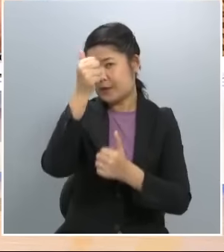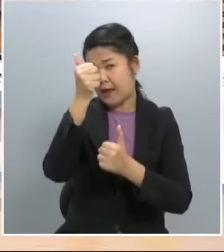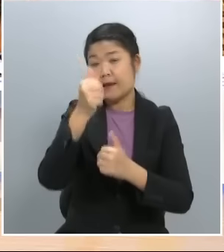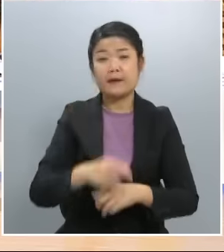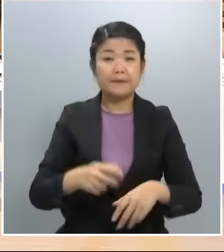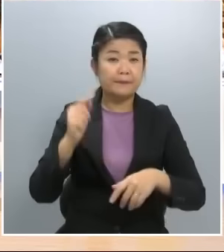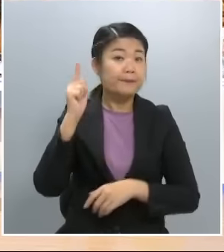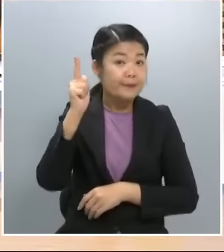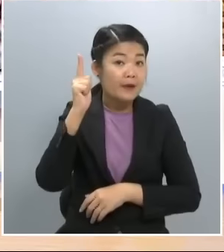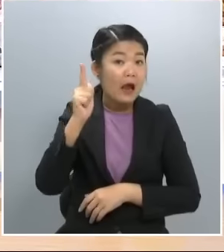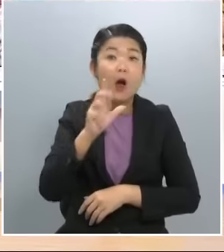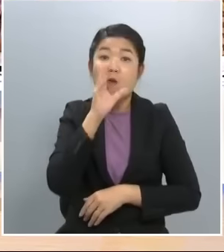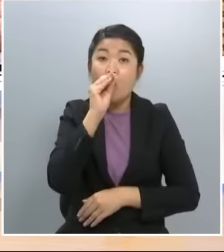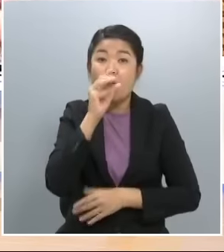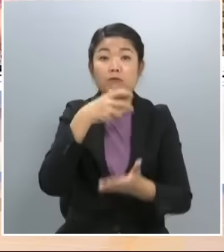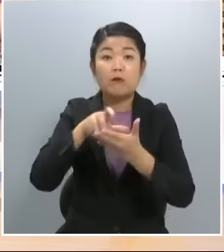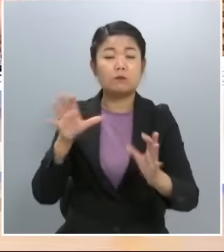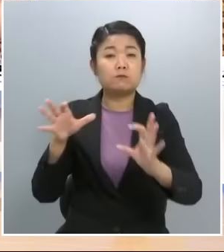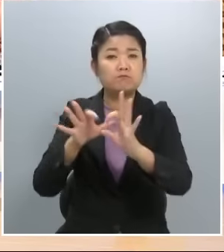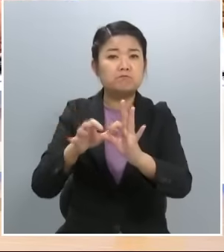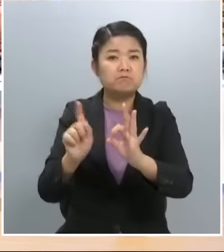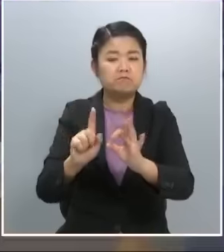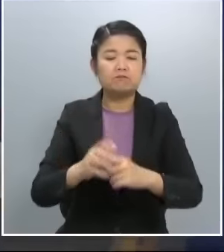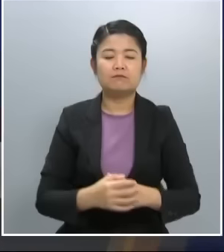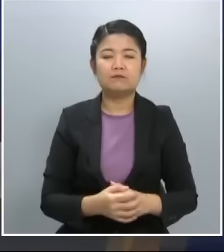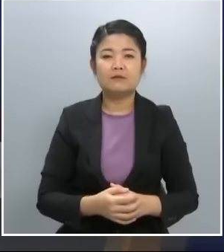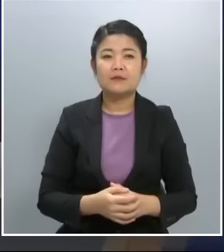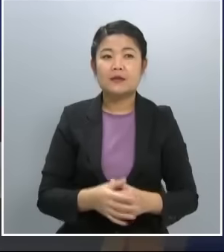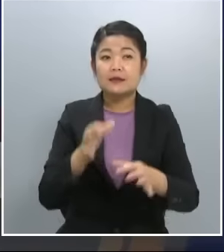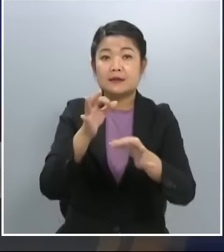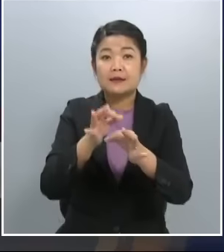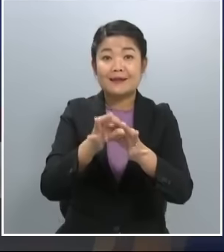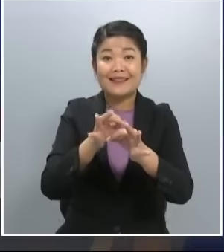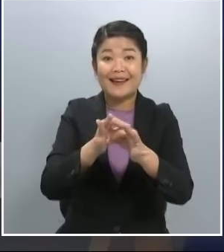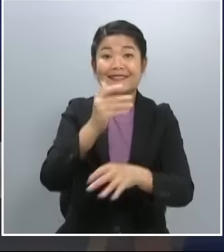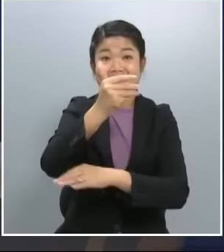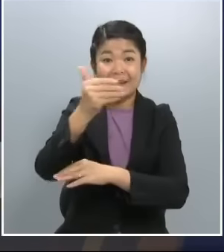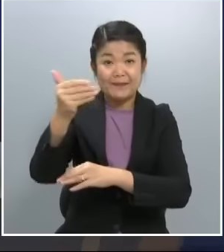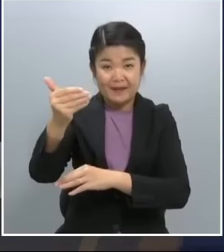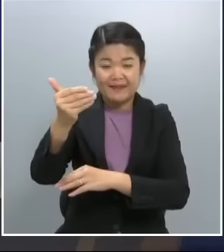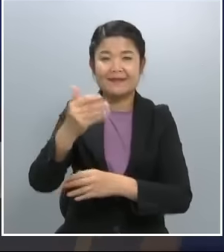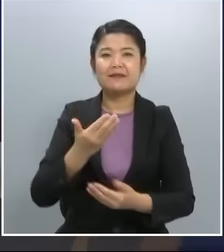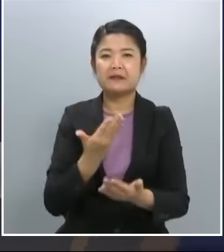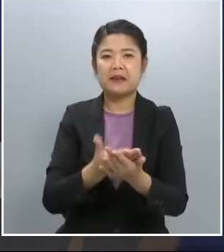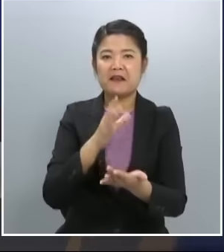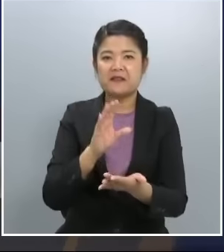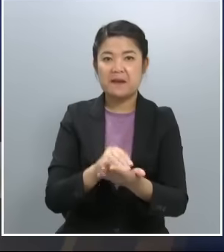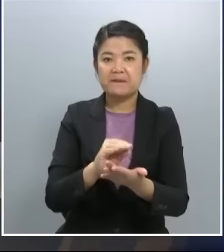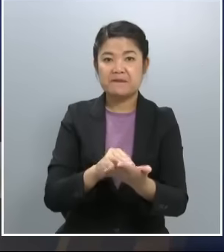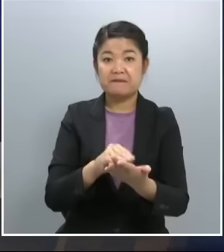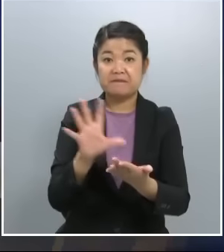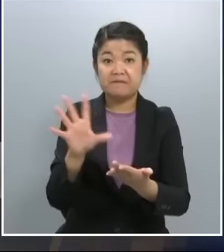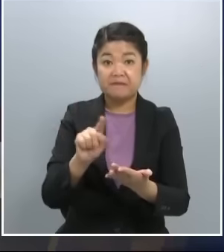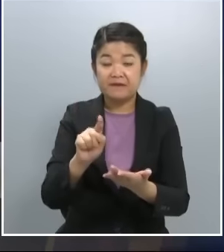ณได้พูดถึงประเด็นเรื่องกรณีที่ธนาคารแห่งประเทศไทยเก็บจากในส่วนของสถ